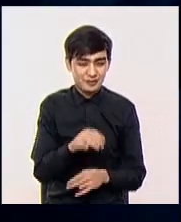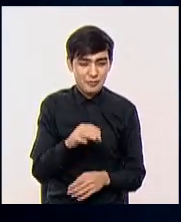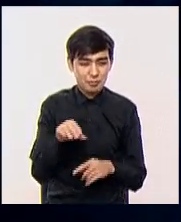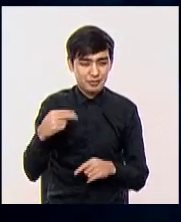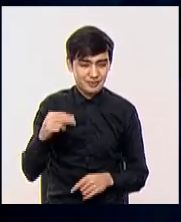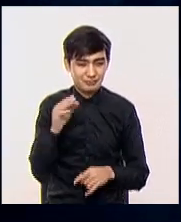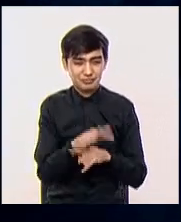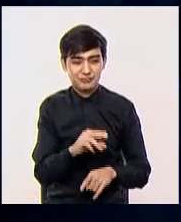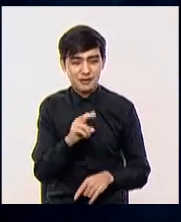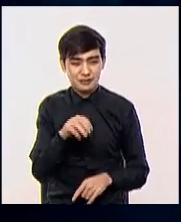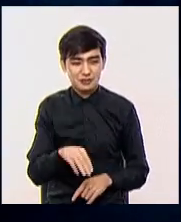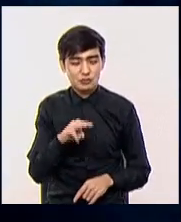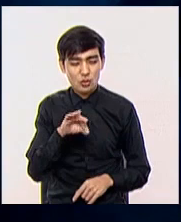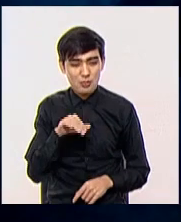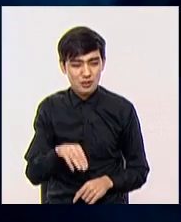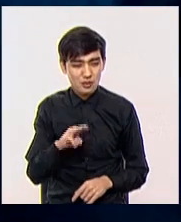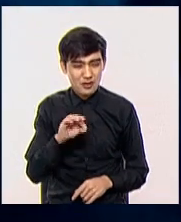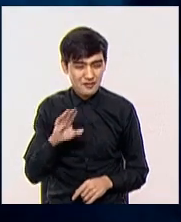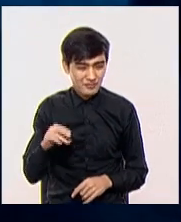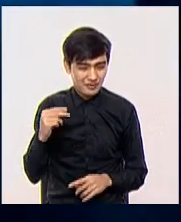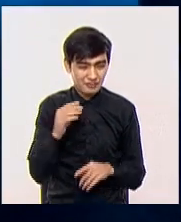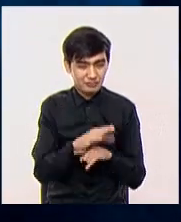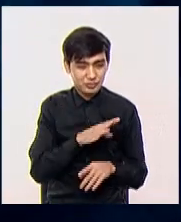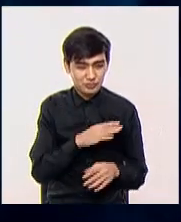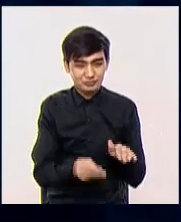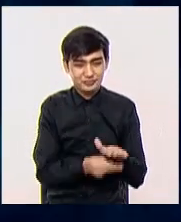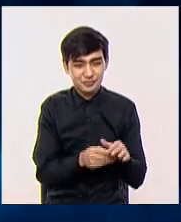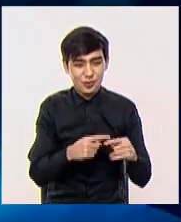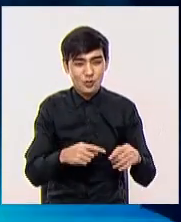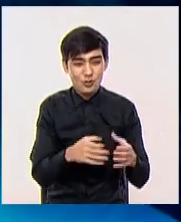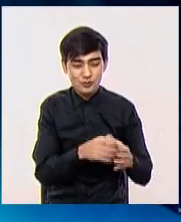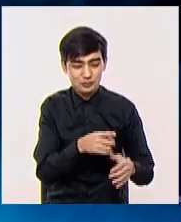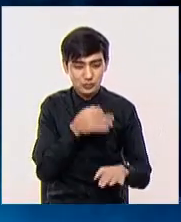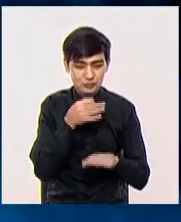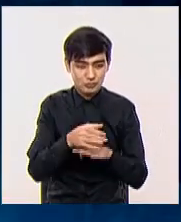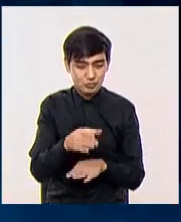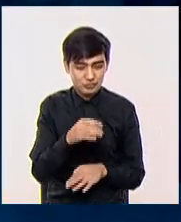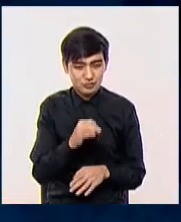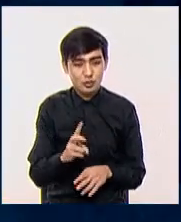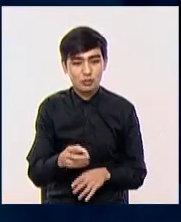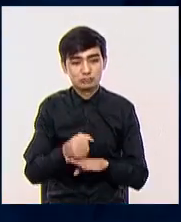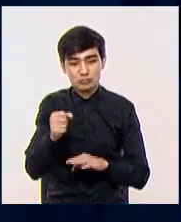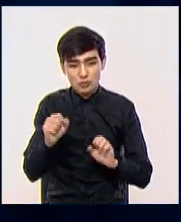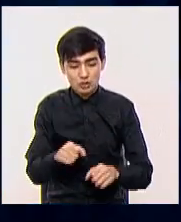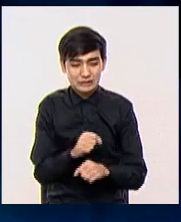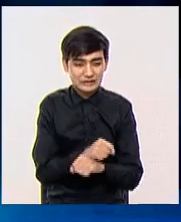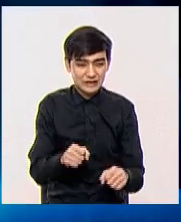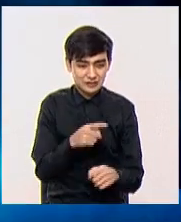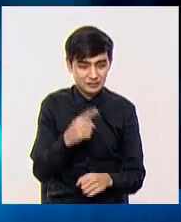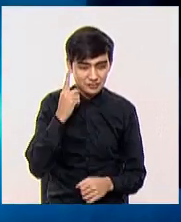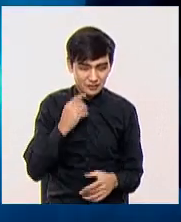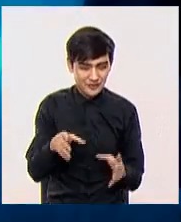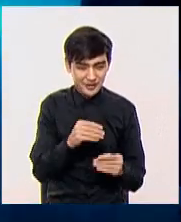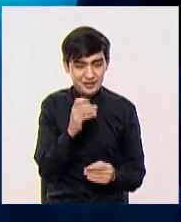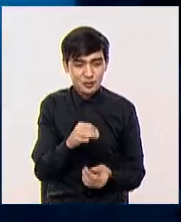президент Касым-Жомарт Токаев на совещании по вопросам противодействия коррупции. Надо отметить, что инициатива прозвучала в ответ на замечание одного